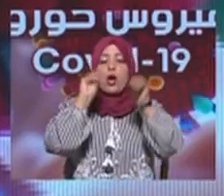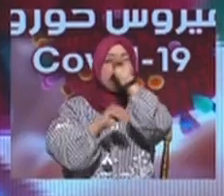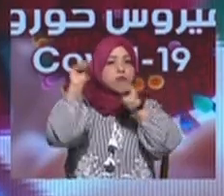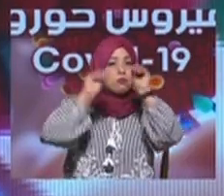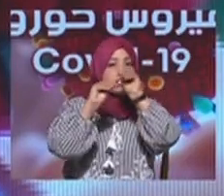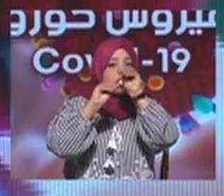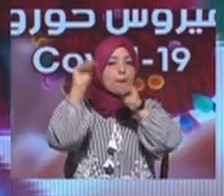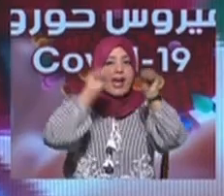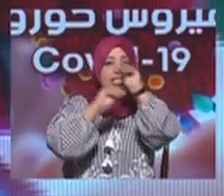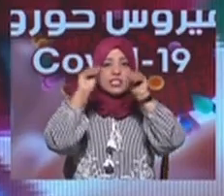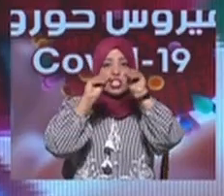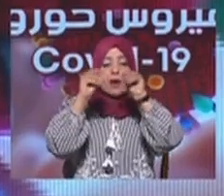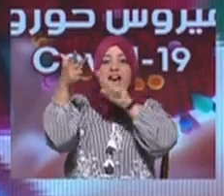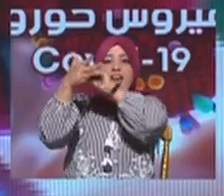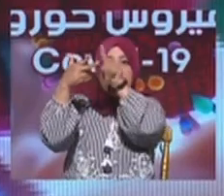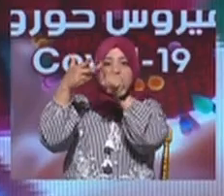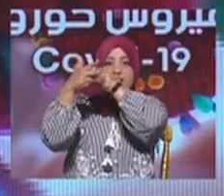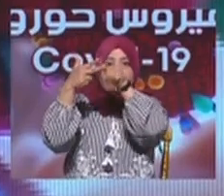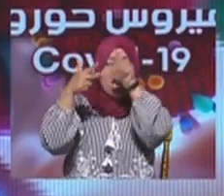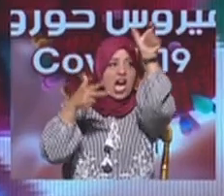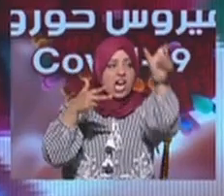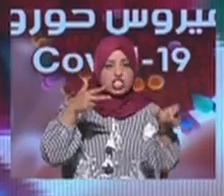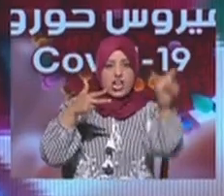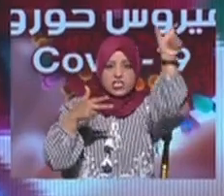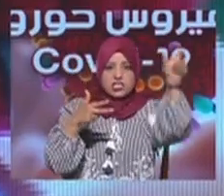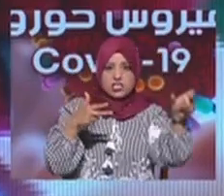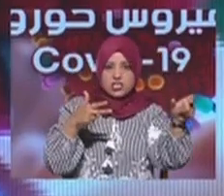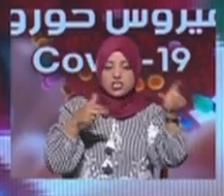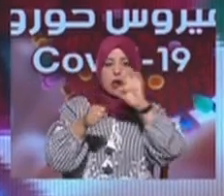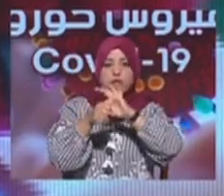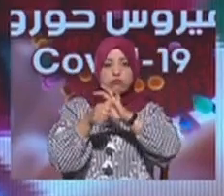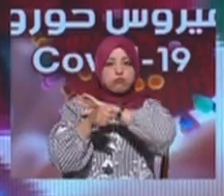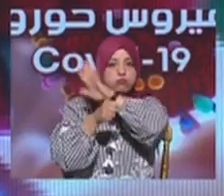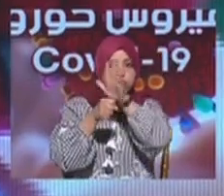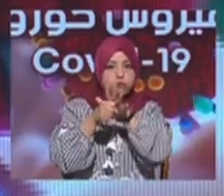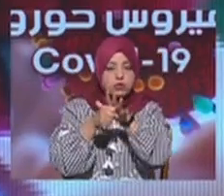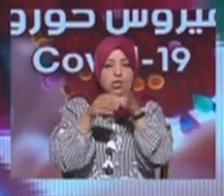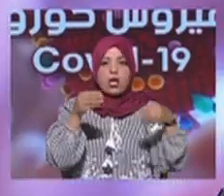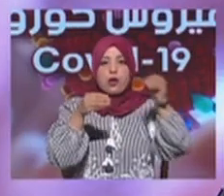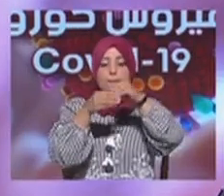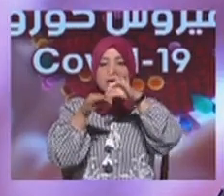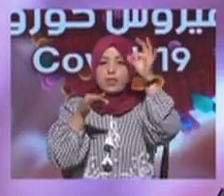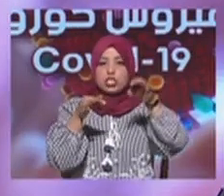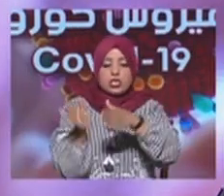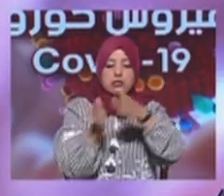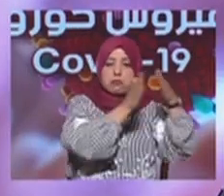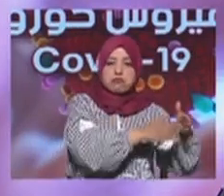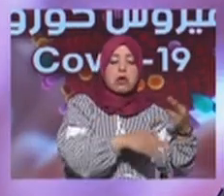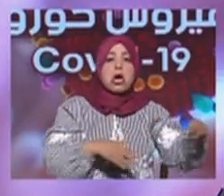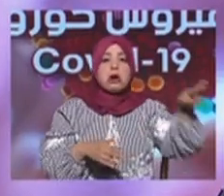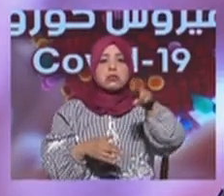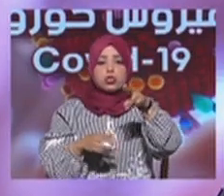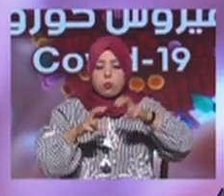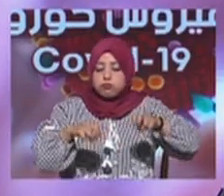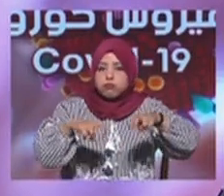على 3 عينات، وإن شاء الله نعملوا العينات الكل، وإن شاء الله علاش لا نعملوا الجينوم كومبليت. نرجع للبحث اللي عملته